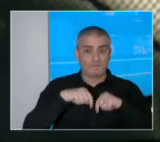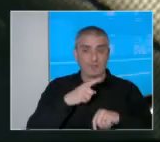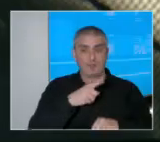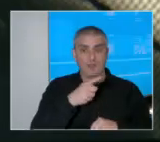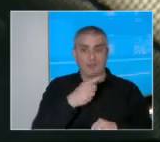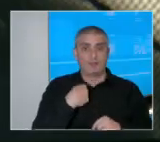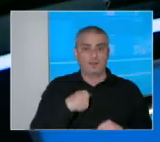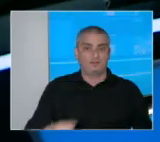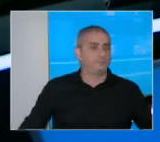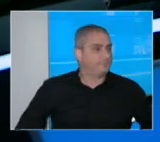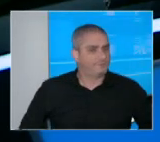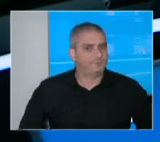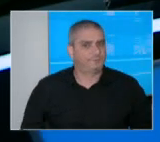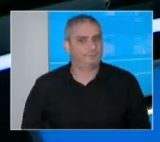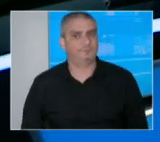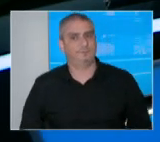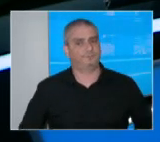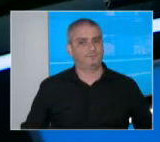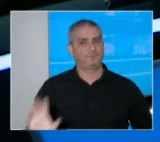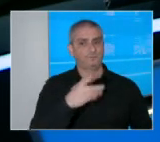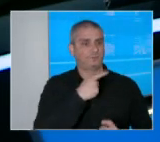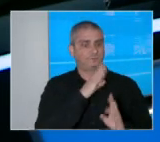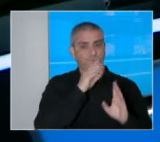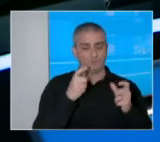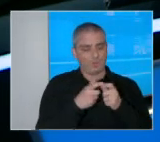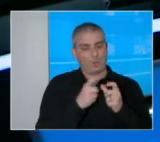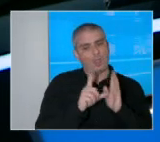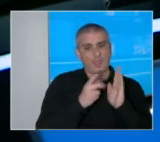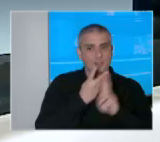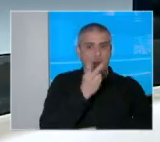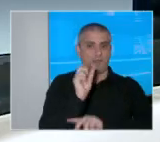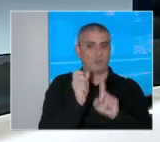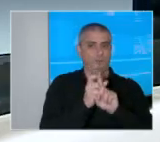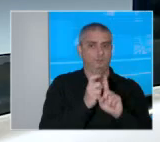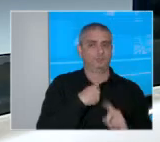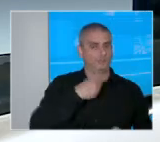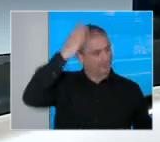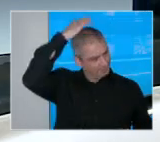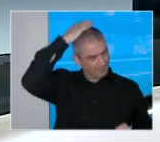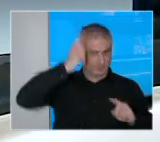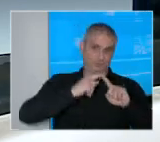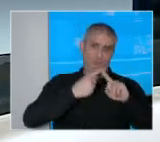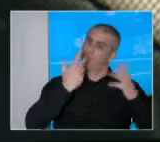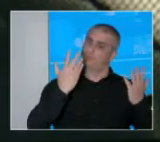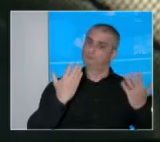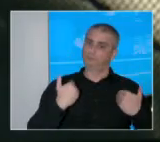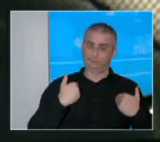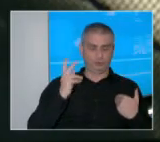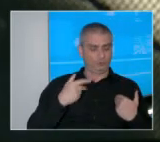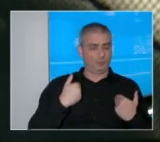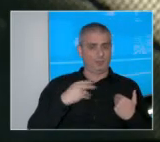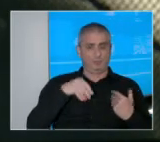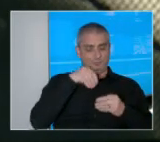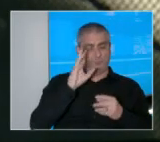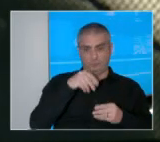עונה תשובה טכנית, אתה יודע מה, אני אשאל אותך את זה מכיוון. אז אני אומר, יש לנו בלוק טכני כדי לעבור את אחוז החסימה. אני נניח עם כיפה סרוגה על ראשי. עכשיו, יש לי אור